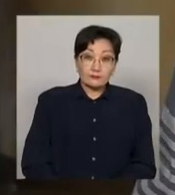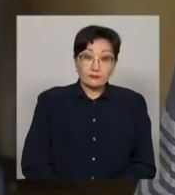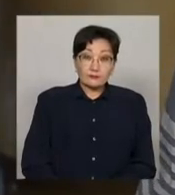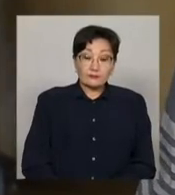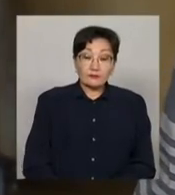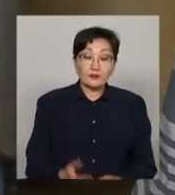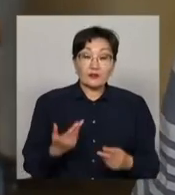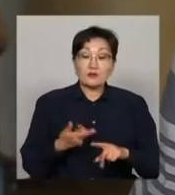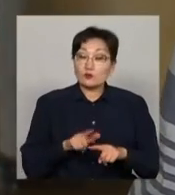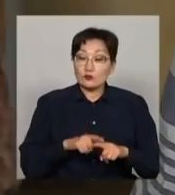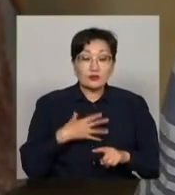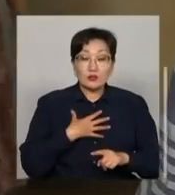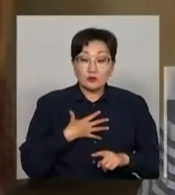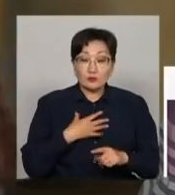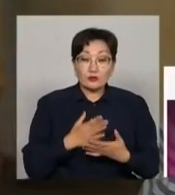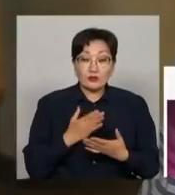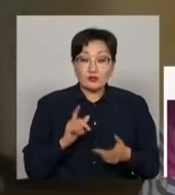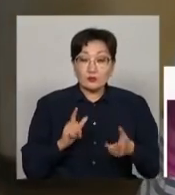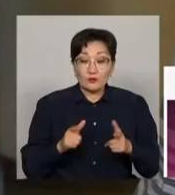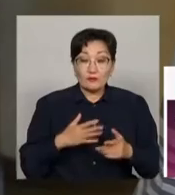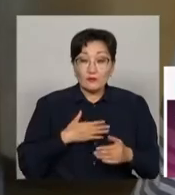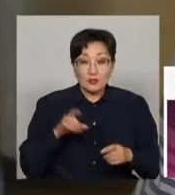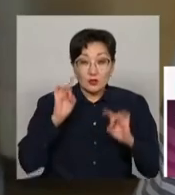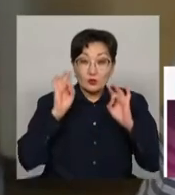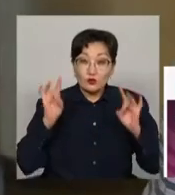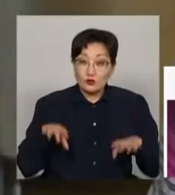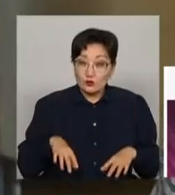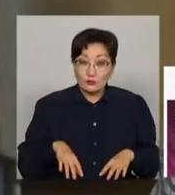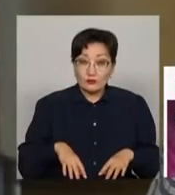Қазір қатты толқып тұрмын. Шынымен де мен күткен жоқпын.